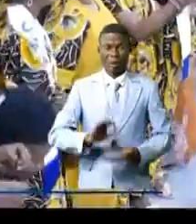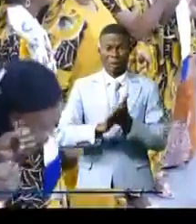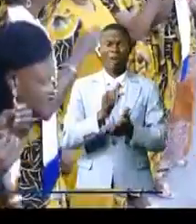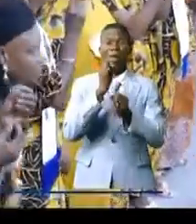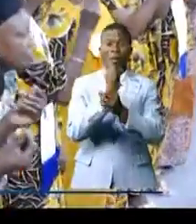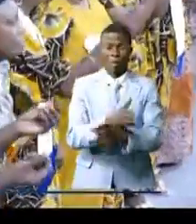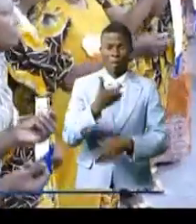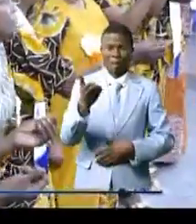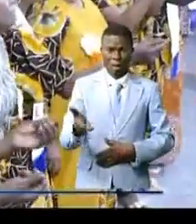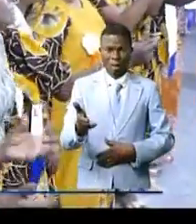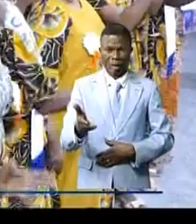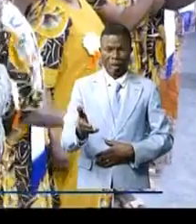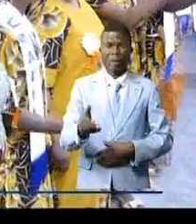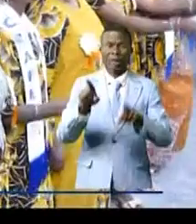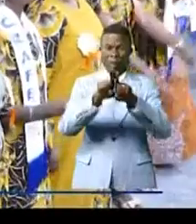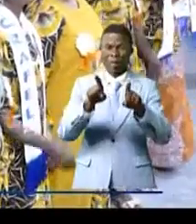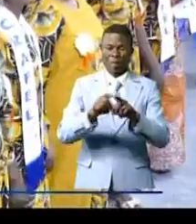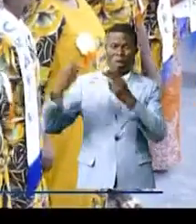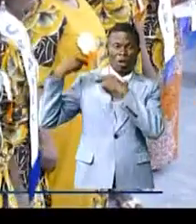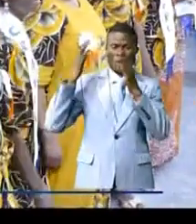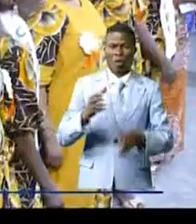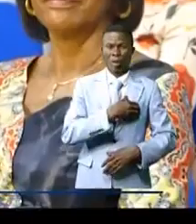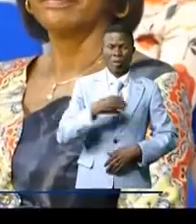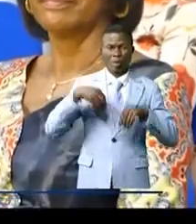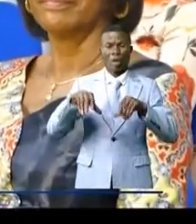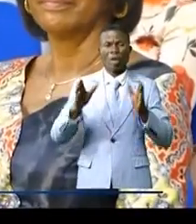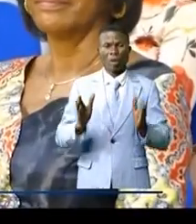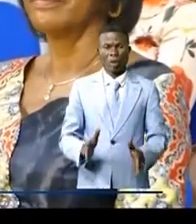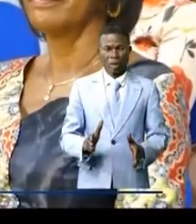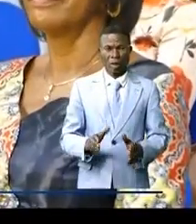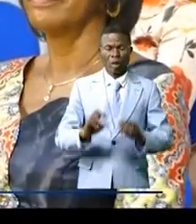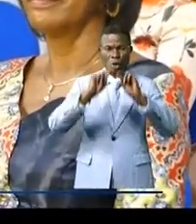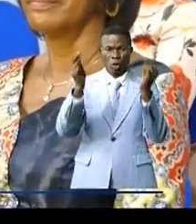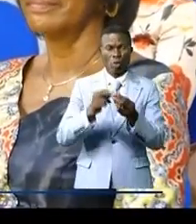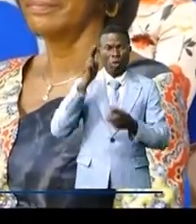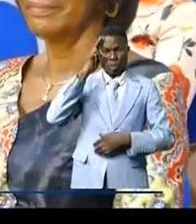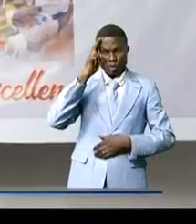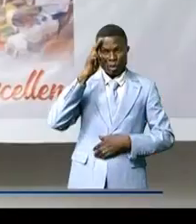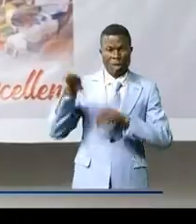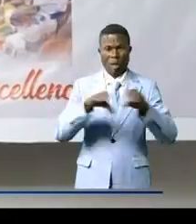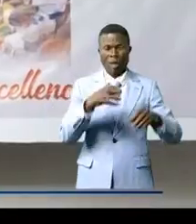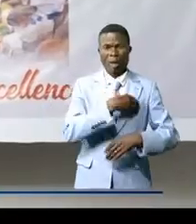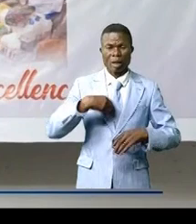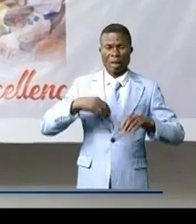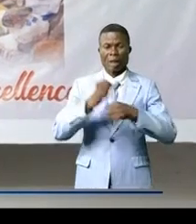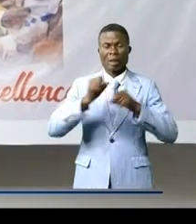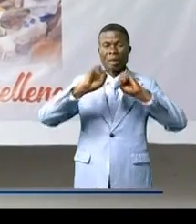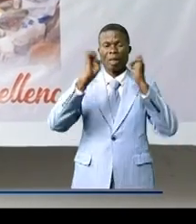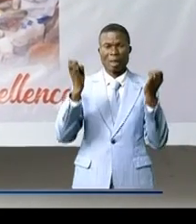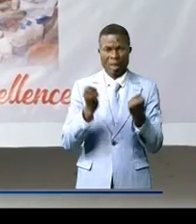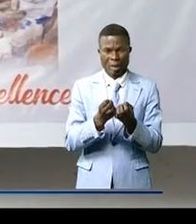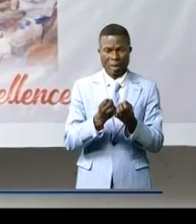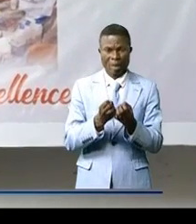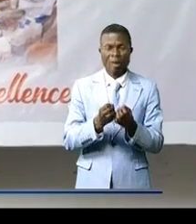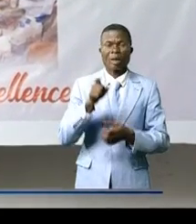Félix-Antoine Tshisekedi Tshilombo, sur l'autonomisation de la femme congolaise, les cadres de réflexion et d'action des femmes entrepreneurs ou leaders,